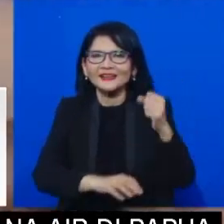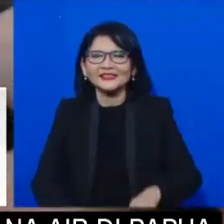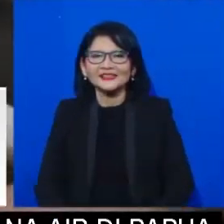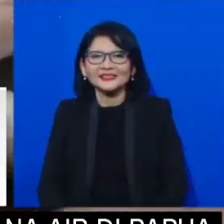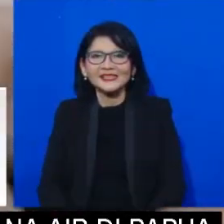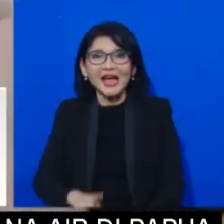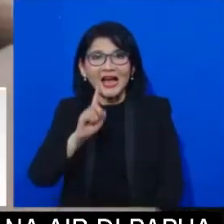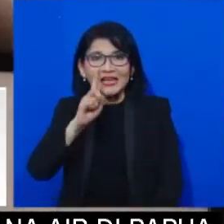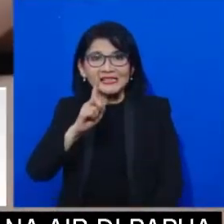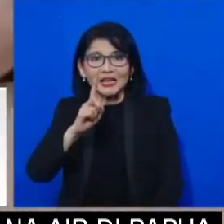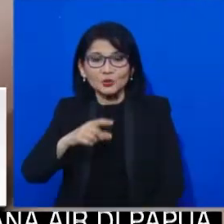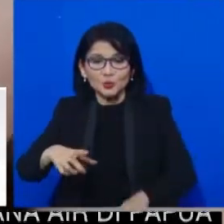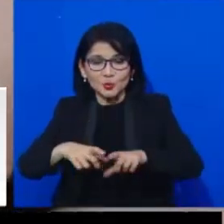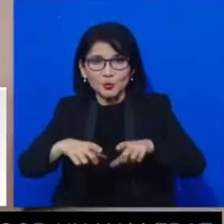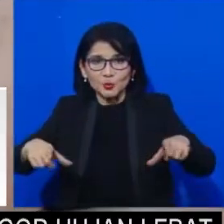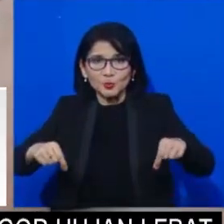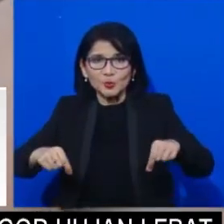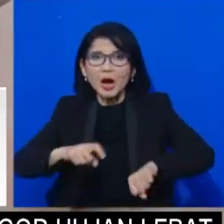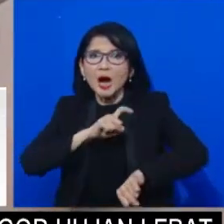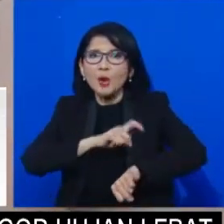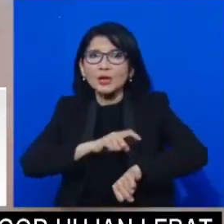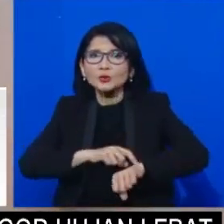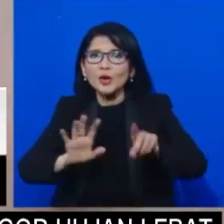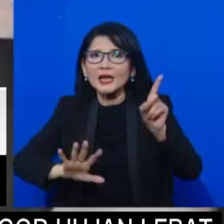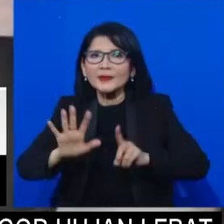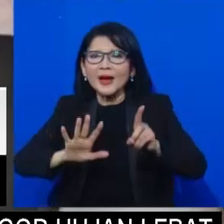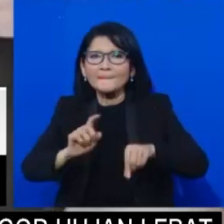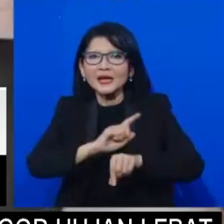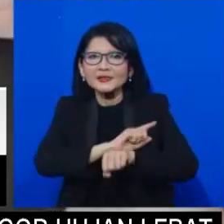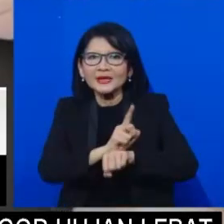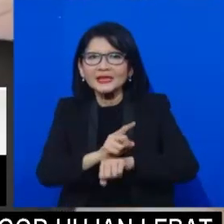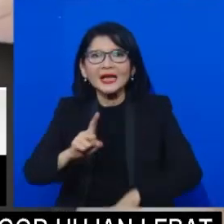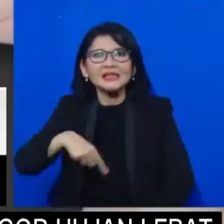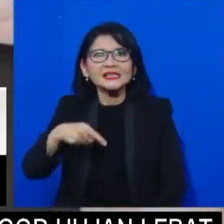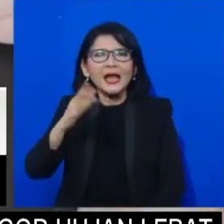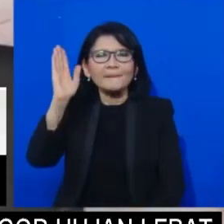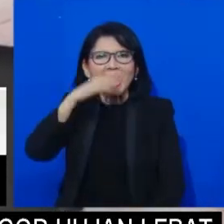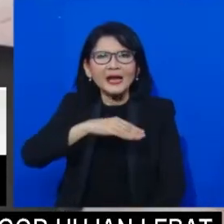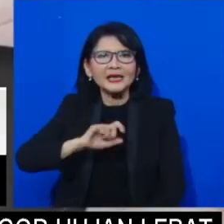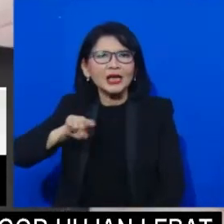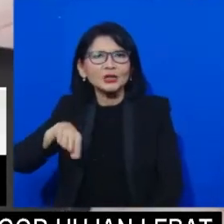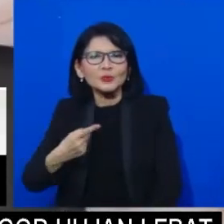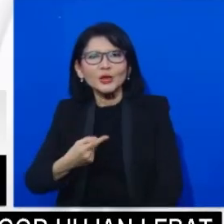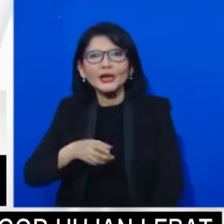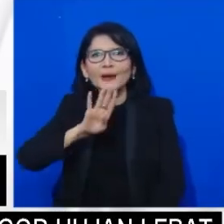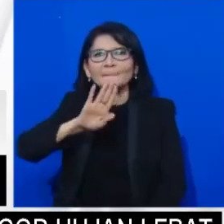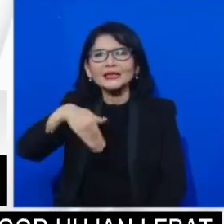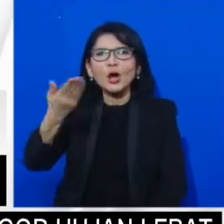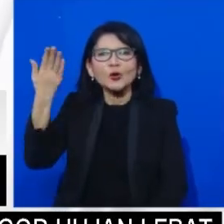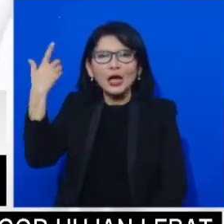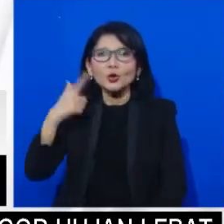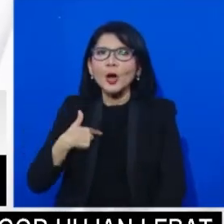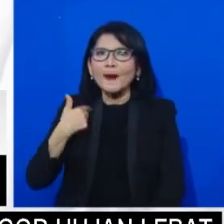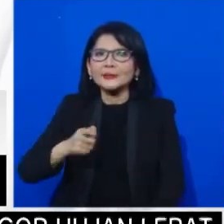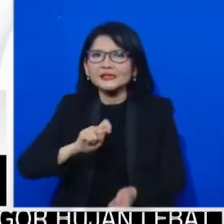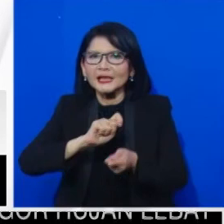Pengerjaan satu kerajinan pirografi membutuhkan waktu hingga 15 menit. Setiap hari, perajin yang memulai usahanya sejak 4 tahun lalu ini mampu